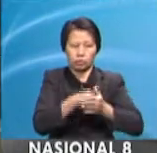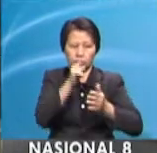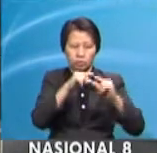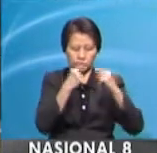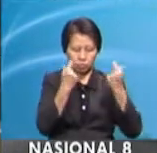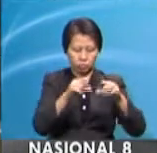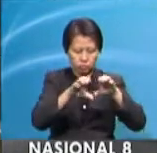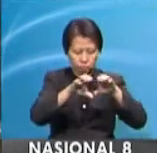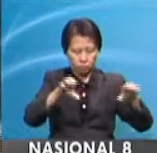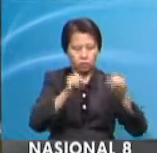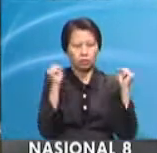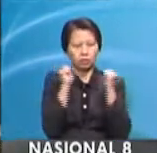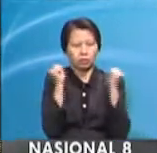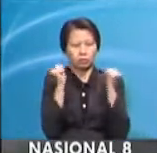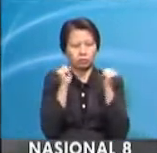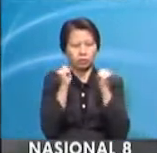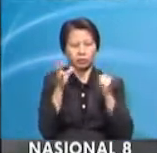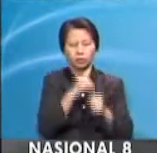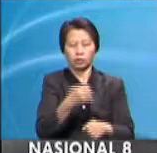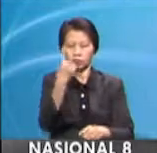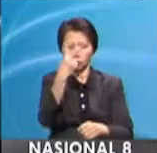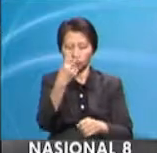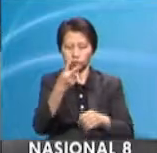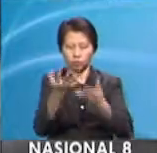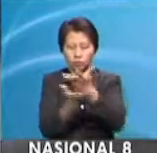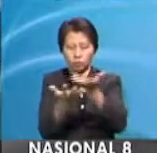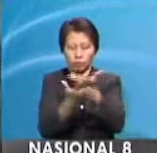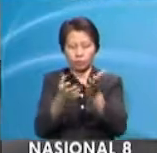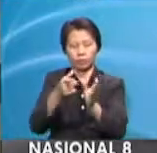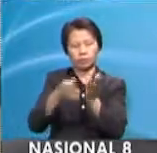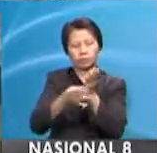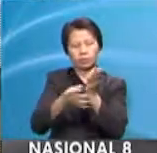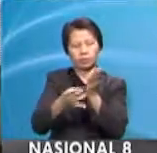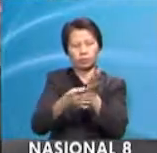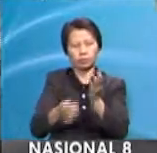unit kompresor peti sejuk dan dua unit penapis